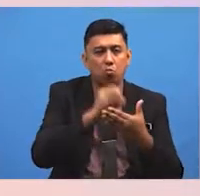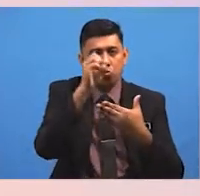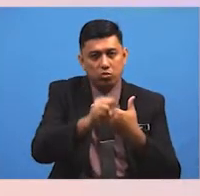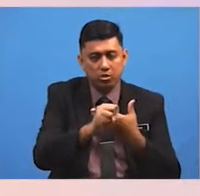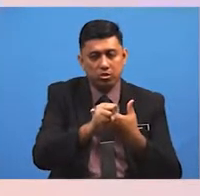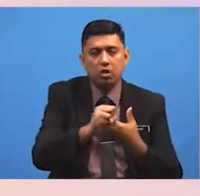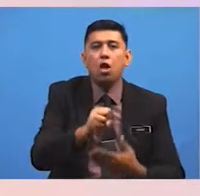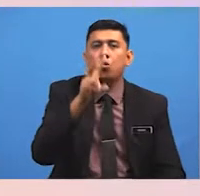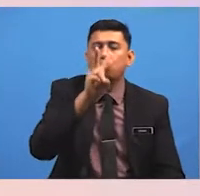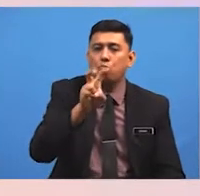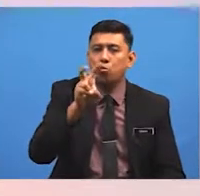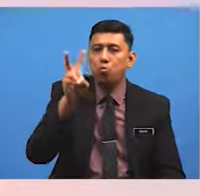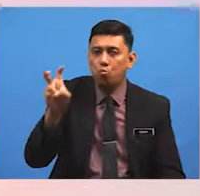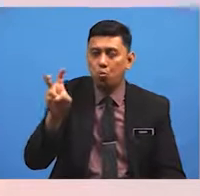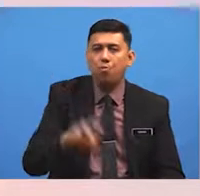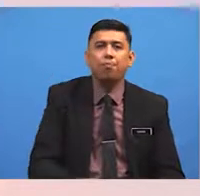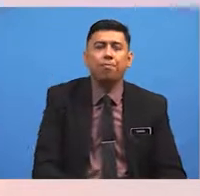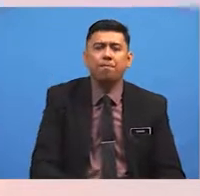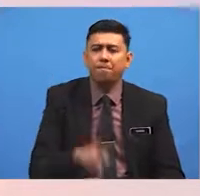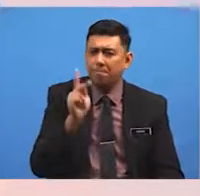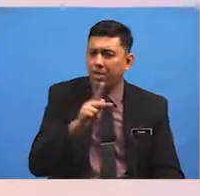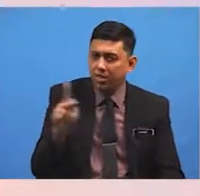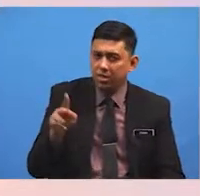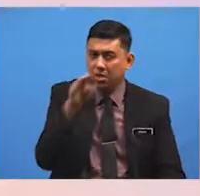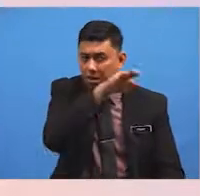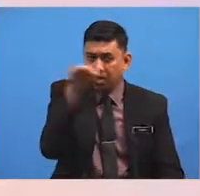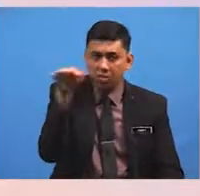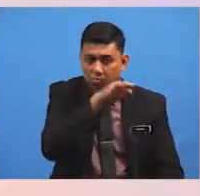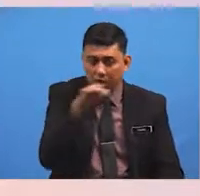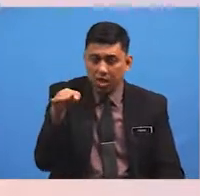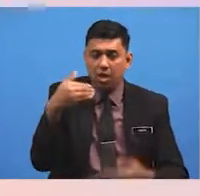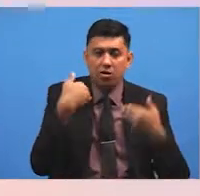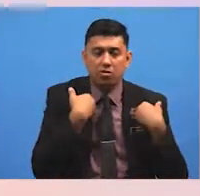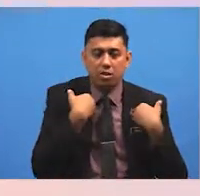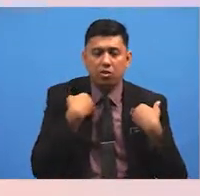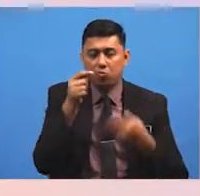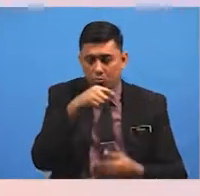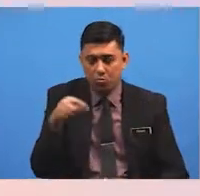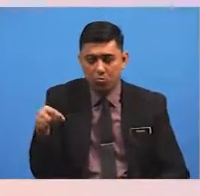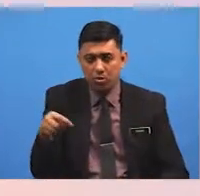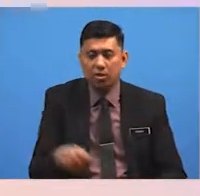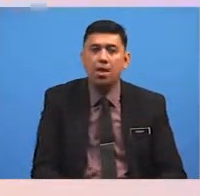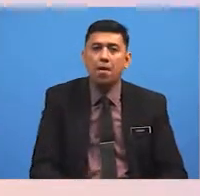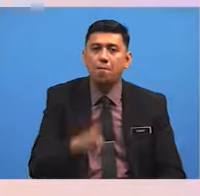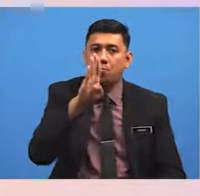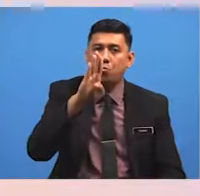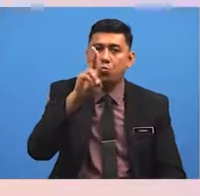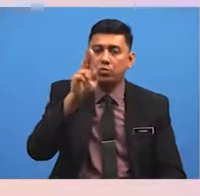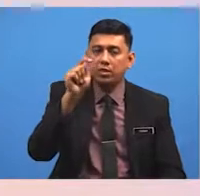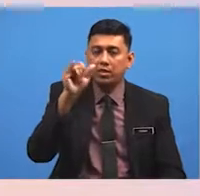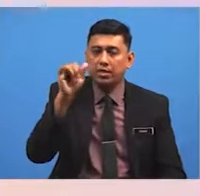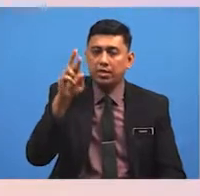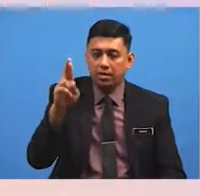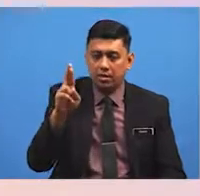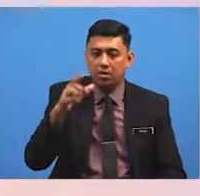2020 pastikan laju yang Ajeg murid-murid Tuliskan putiray dan